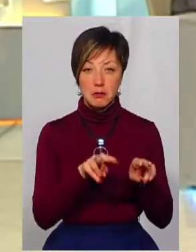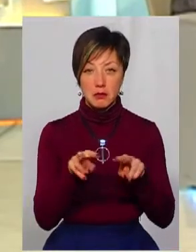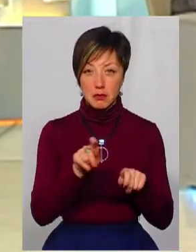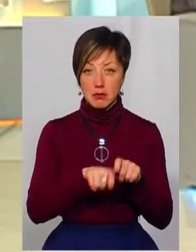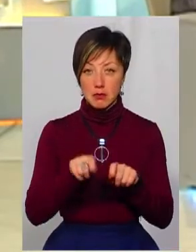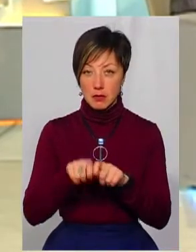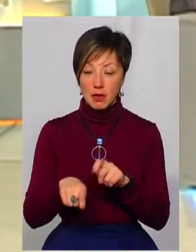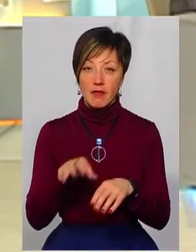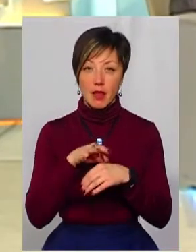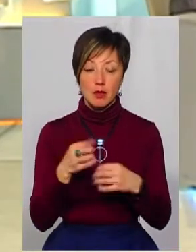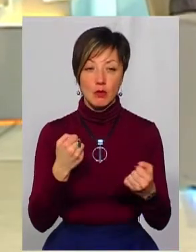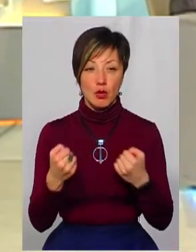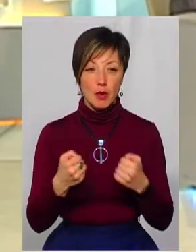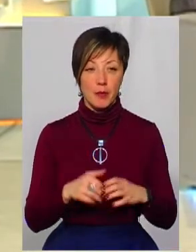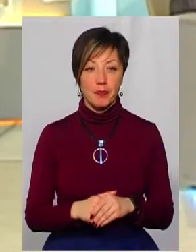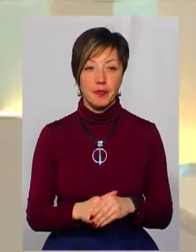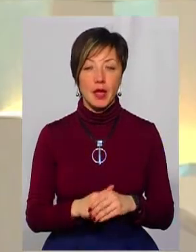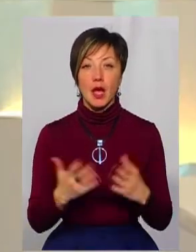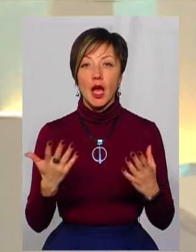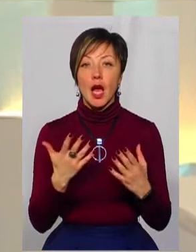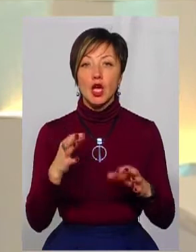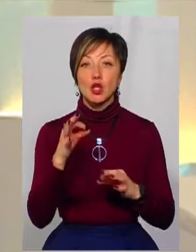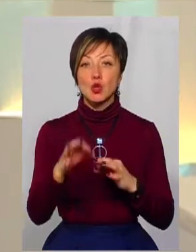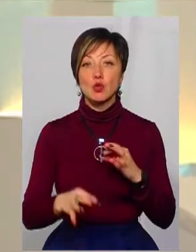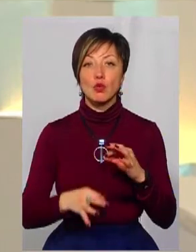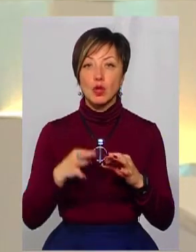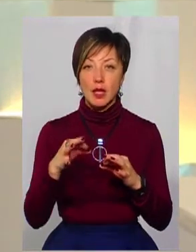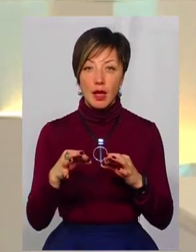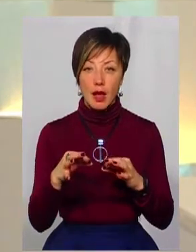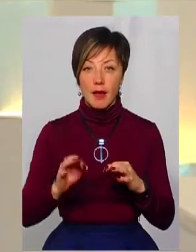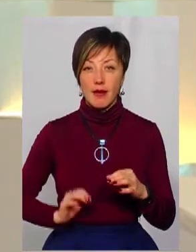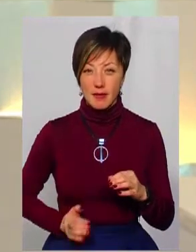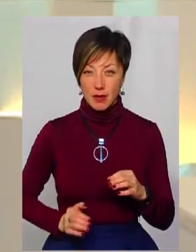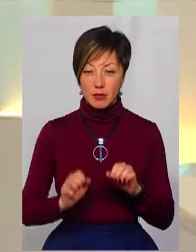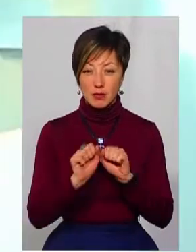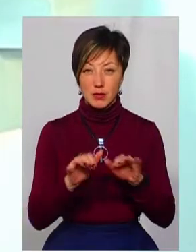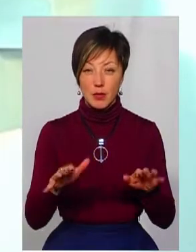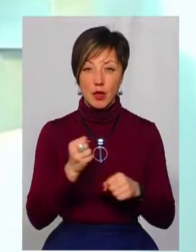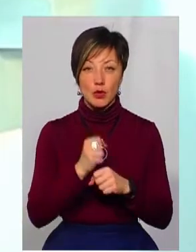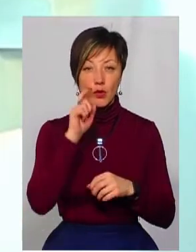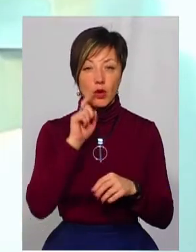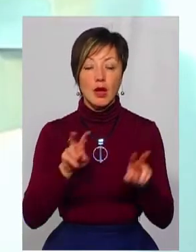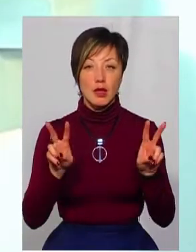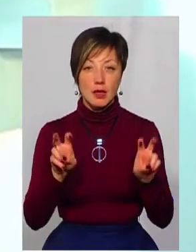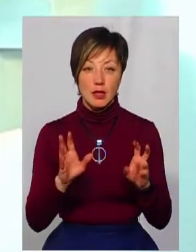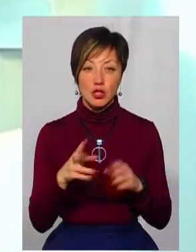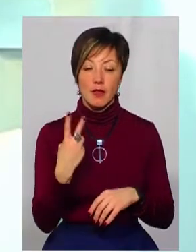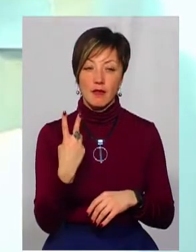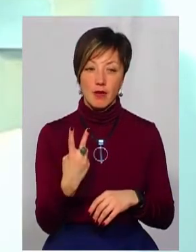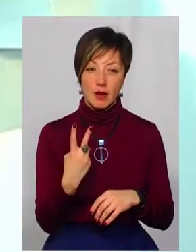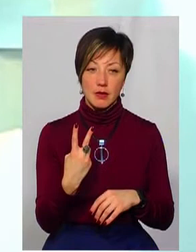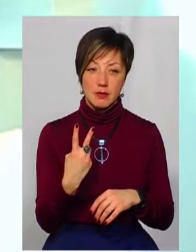цим... все. Ведеться боротьба. Да, ведеться цим боротьба. Які супутникові провайдери працюють в Україні? Офіційних супутникових провайдерів лише